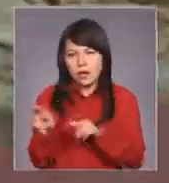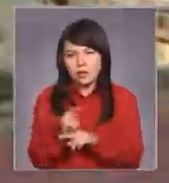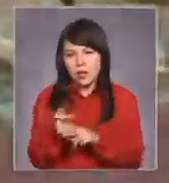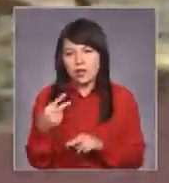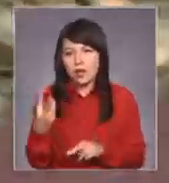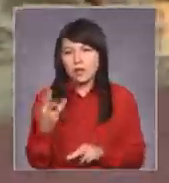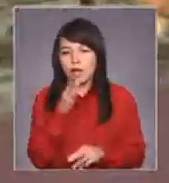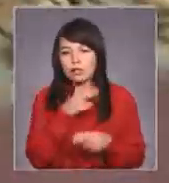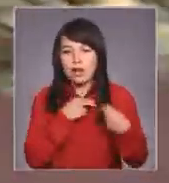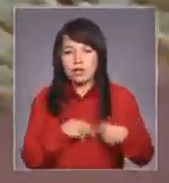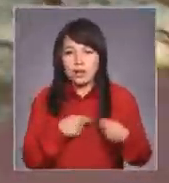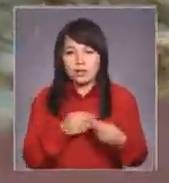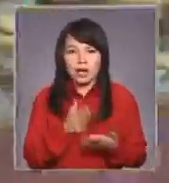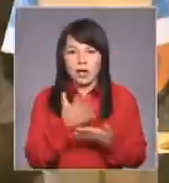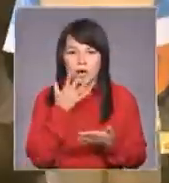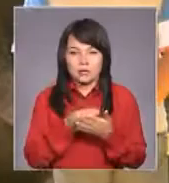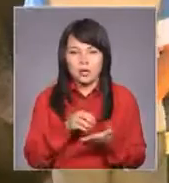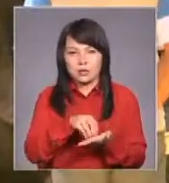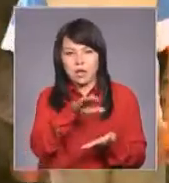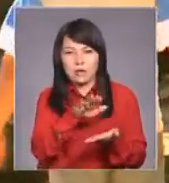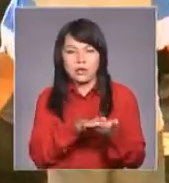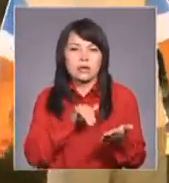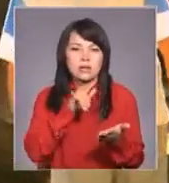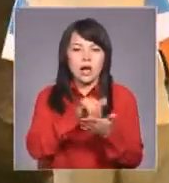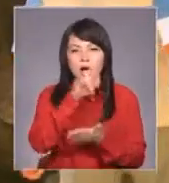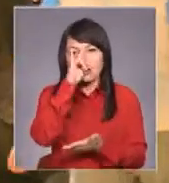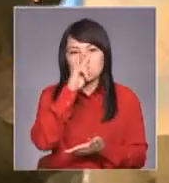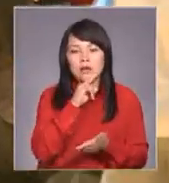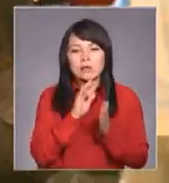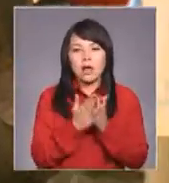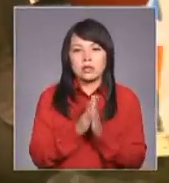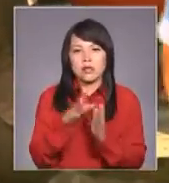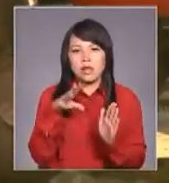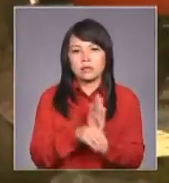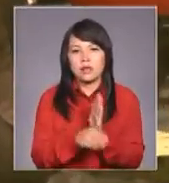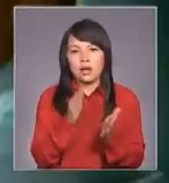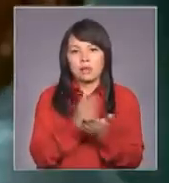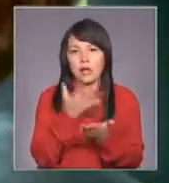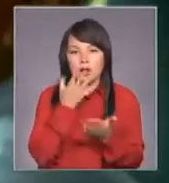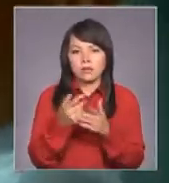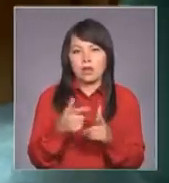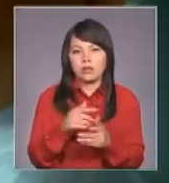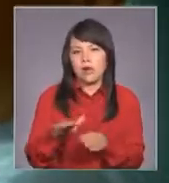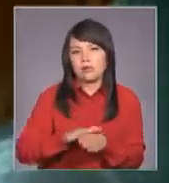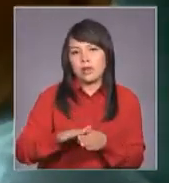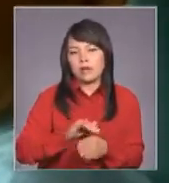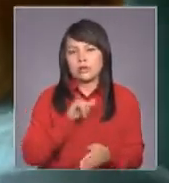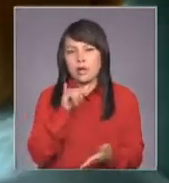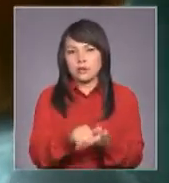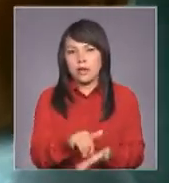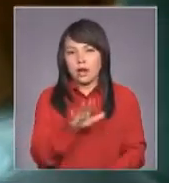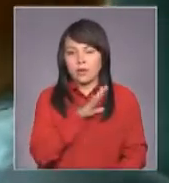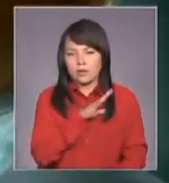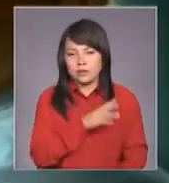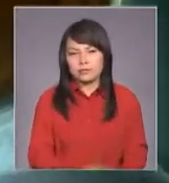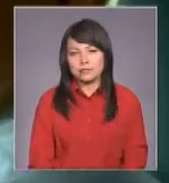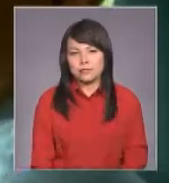жасында еңбегі ерен тұлғалардың аты жазылған Қазақстанның алтын кітабына есімі тіркелді. Трактор бригадирі болдым.